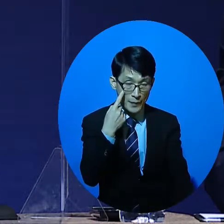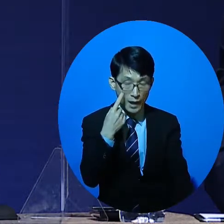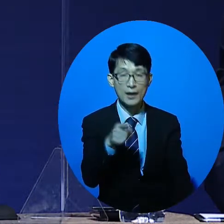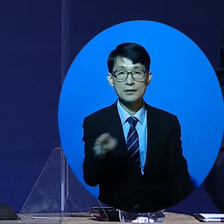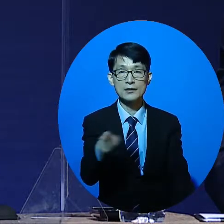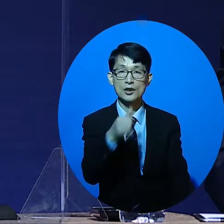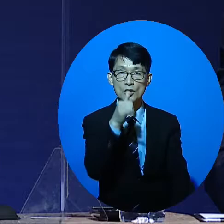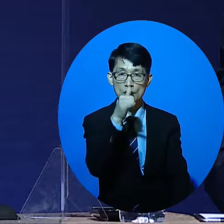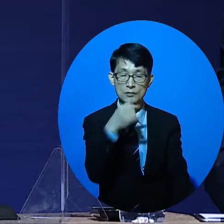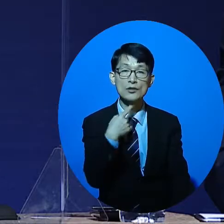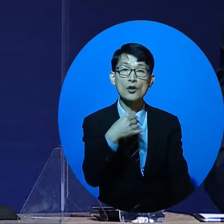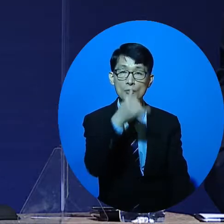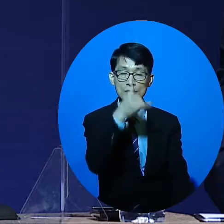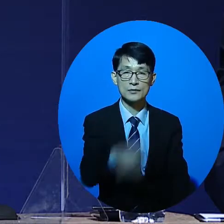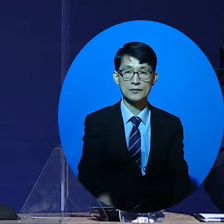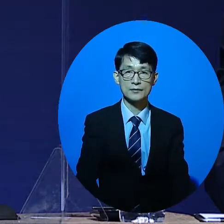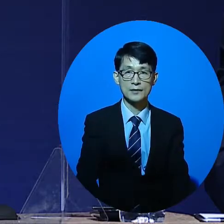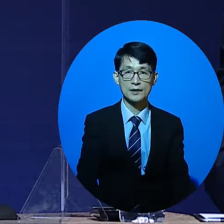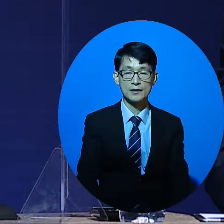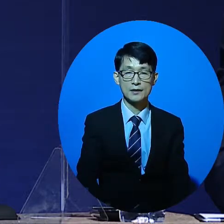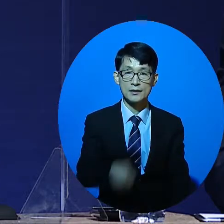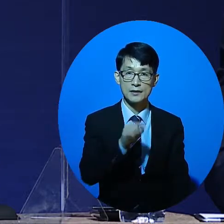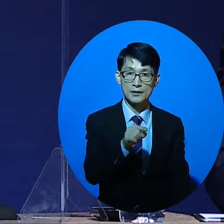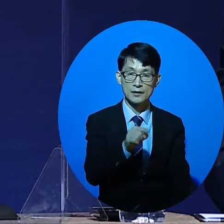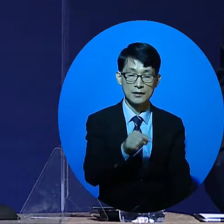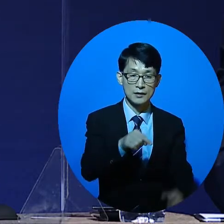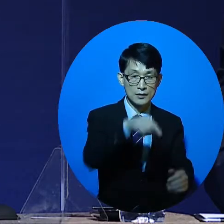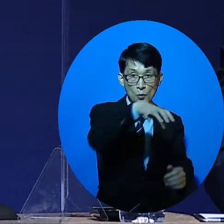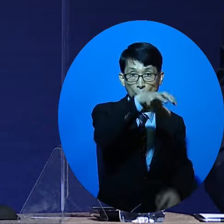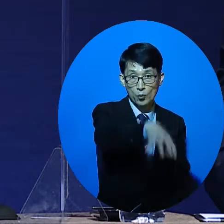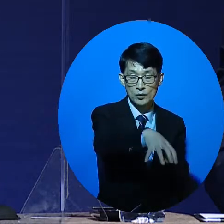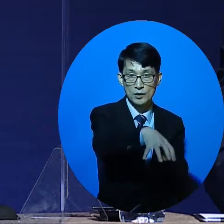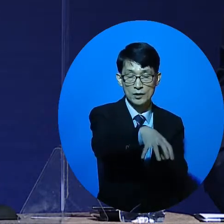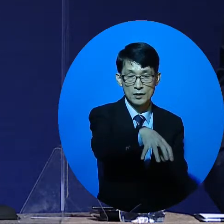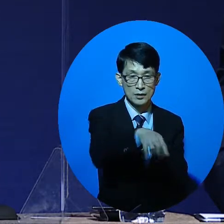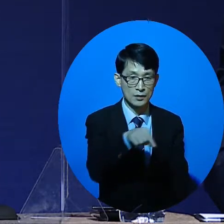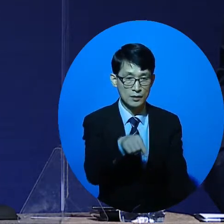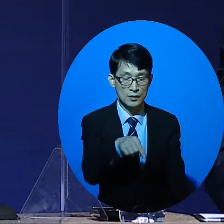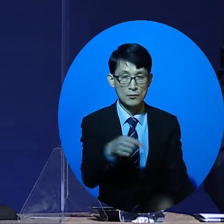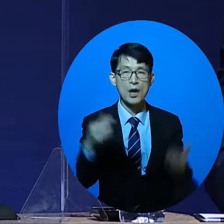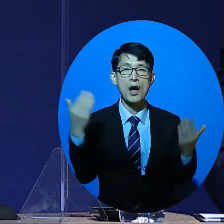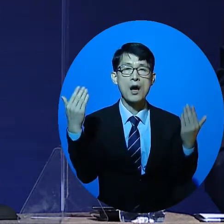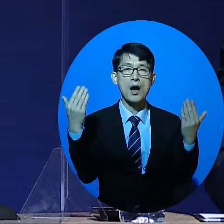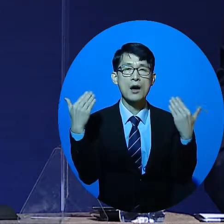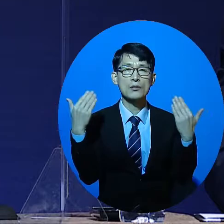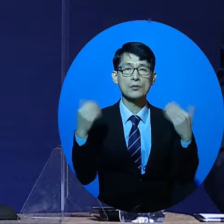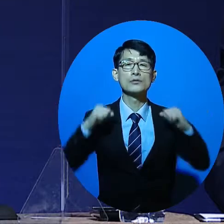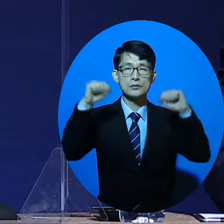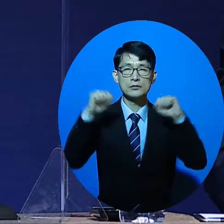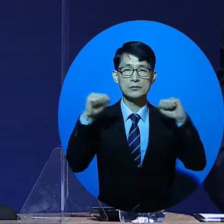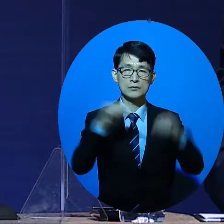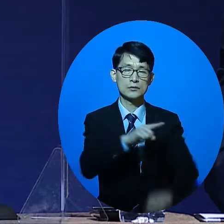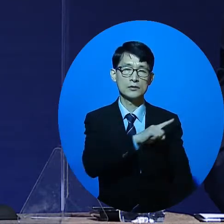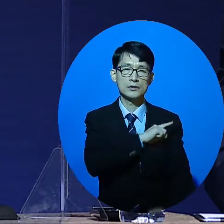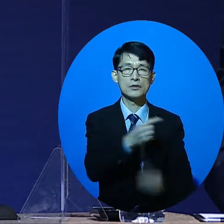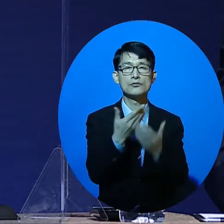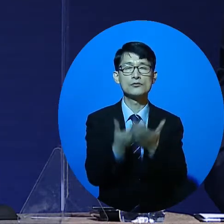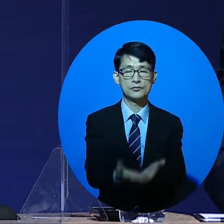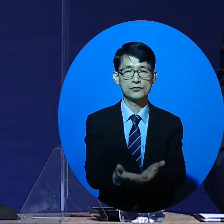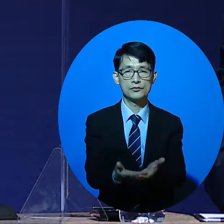이 현장에서 이제 이걸 하기 위해서는 사실 이제 학교 체육이 제일 중요합니다. 사실 우리가